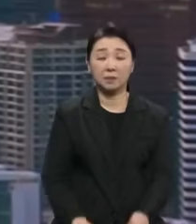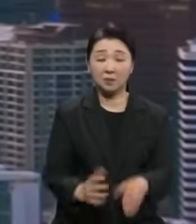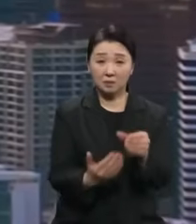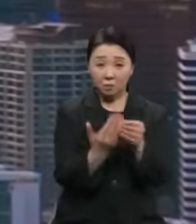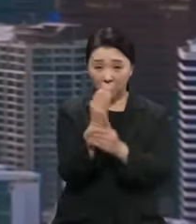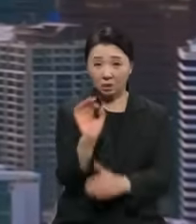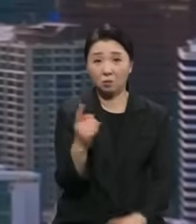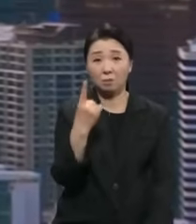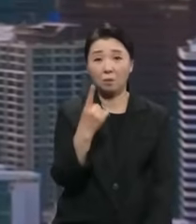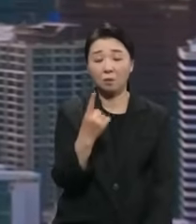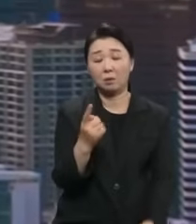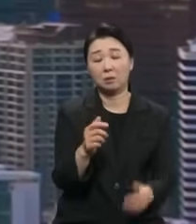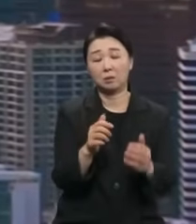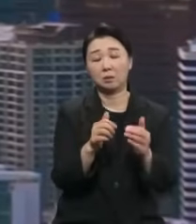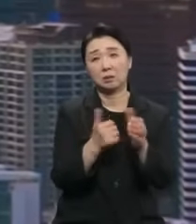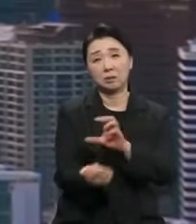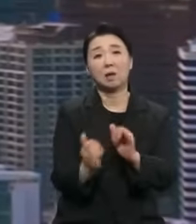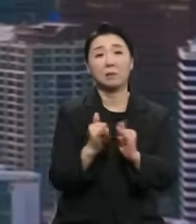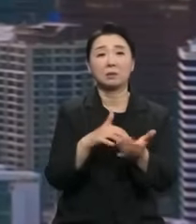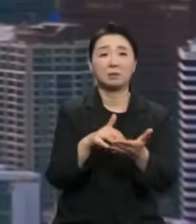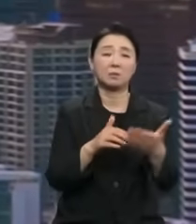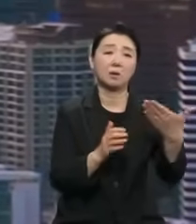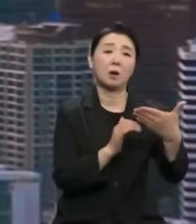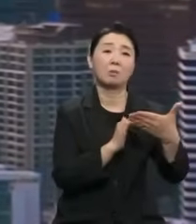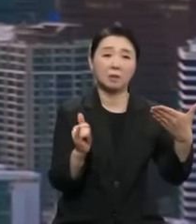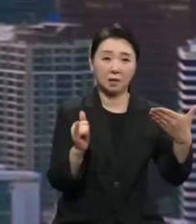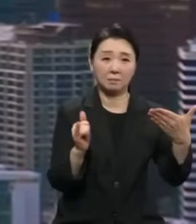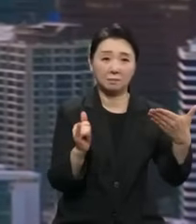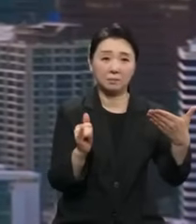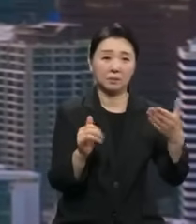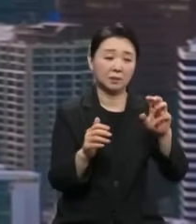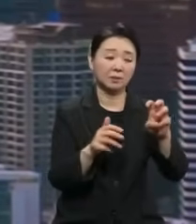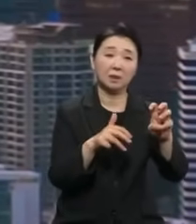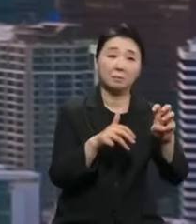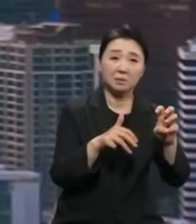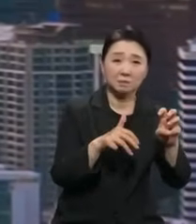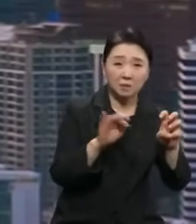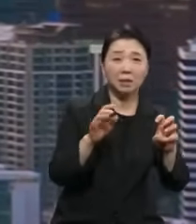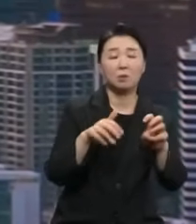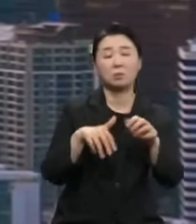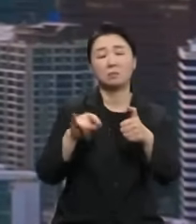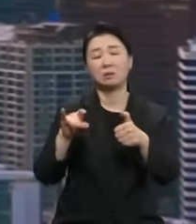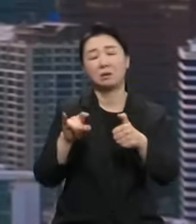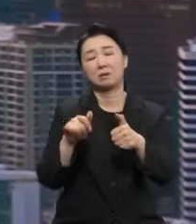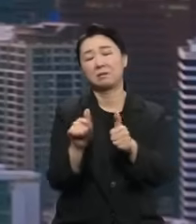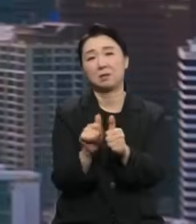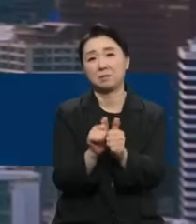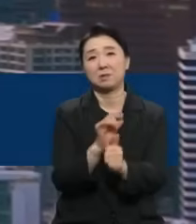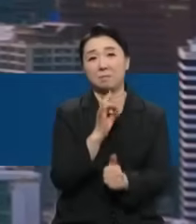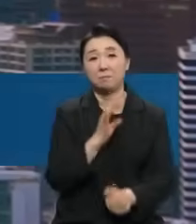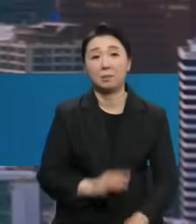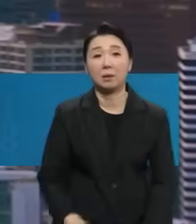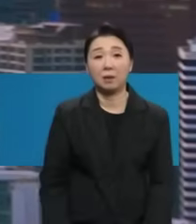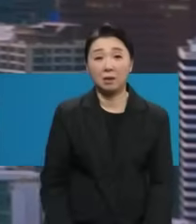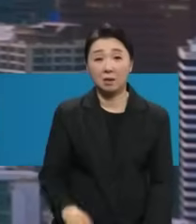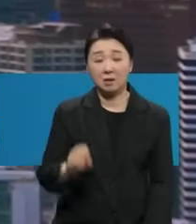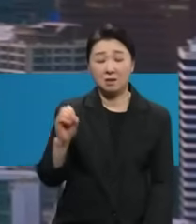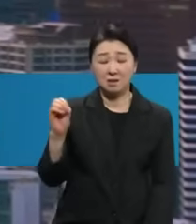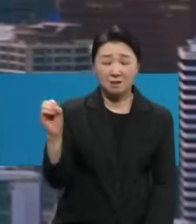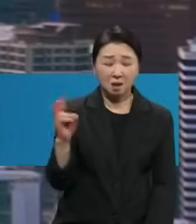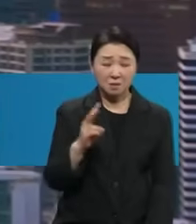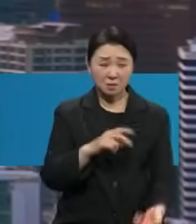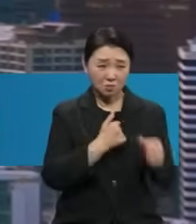이번 사고로 확인된 사망자는 총 9명, 30대에서 50대 모두 남성들이었습니다. 갑자기 들려온